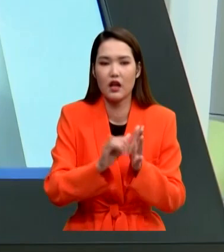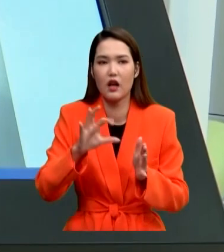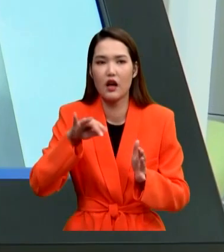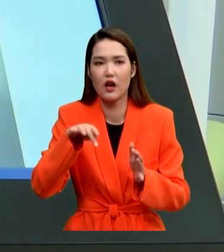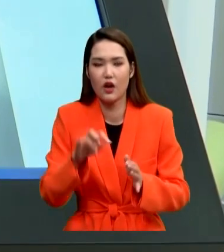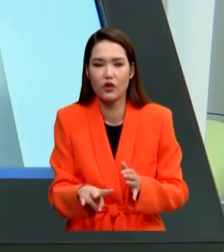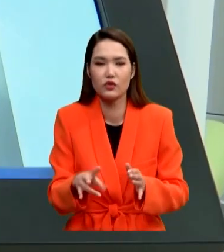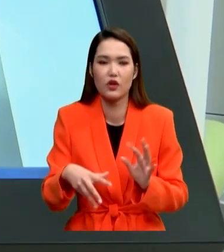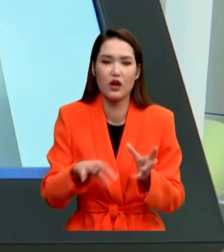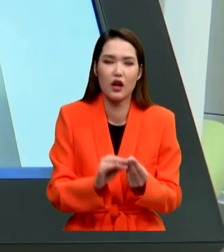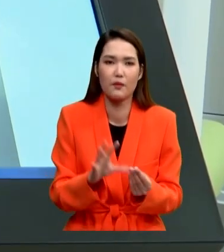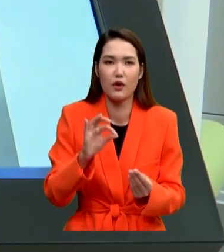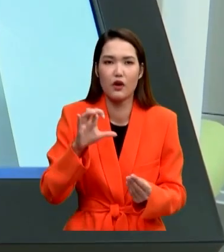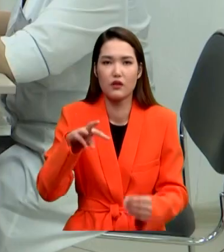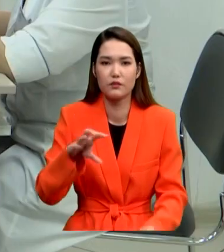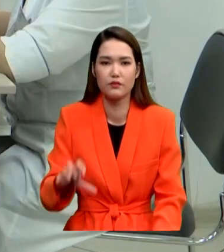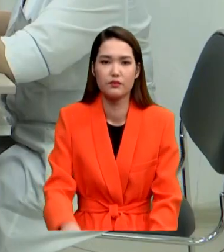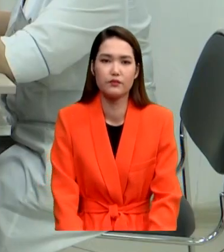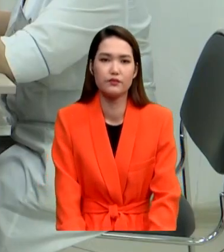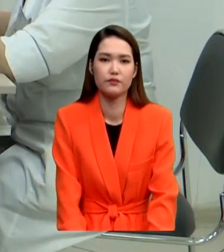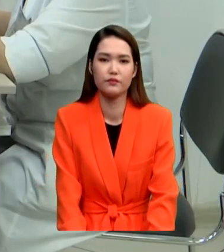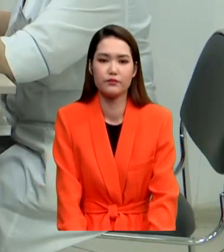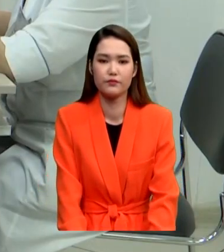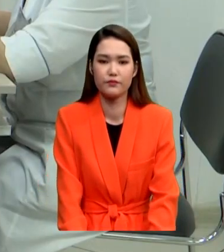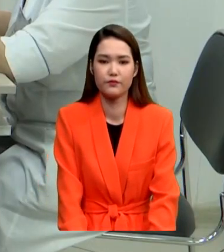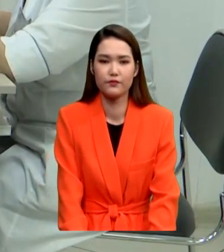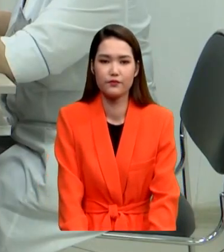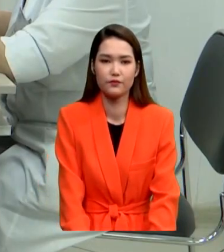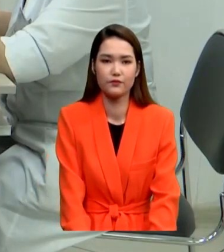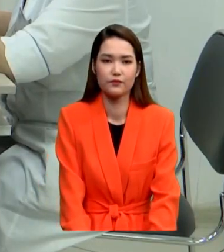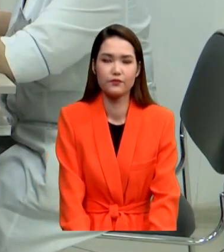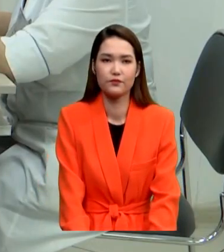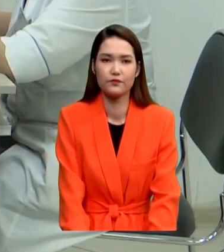расходами денег ОСМС. Зарина Ахмеджанова, Шалкар Айдын, Атамекен Бизнес.